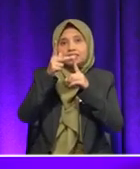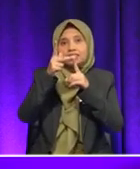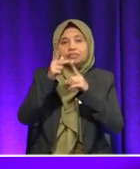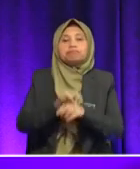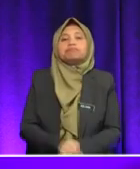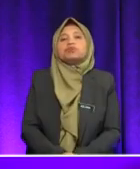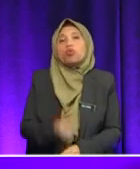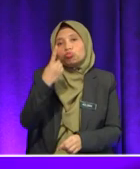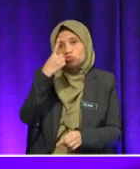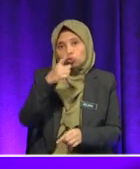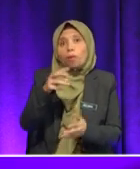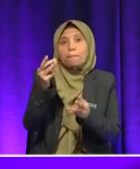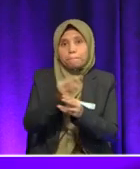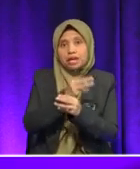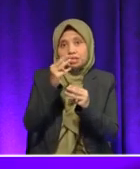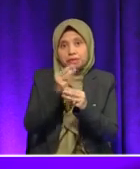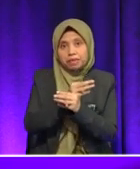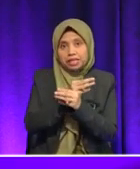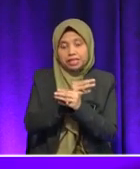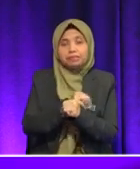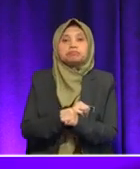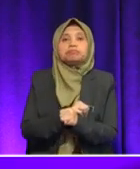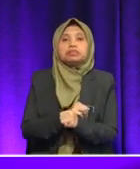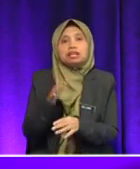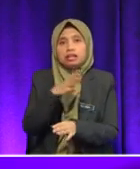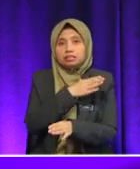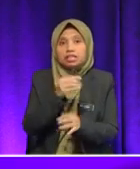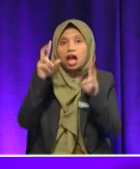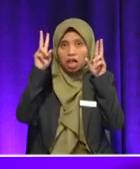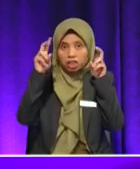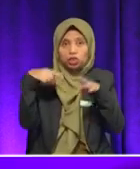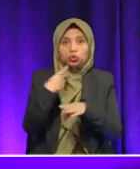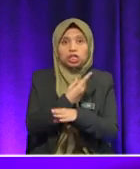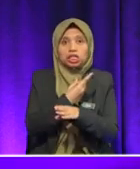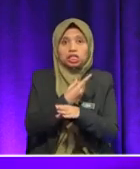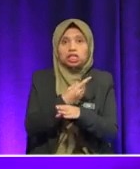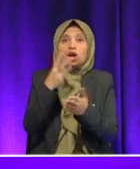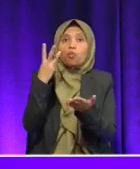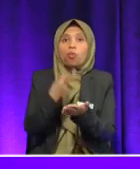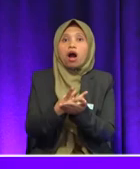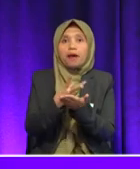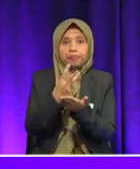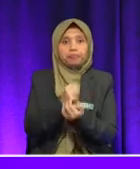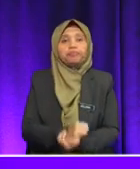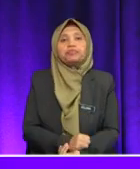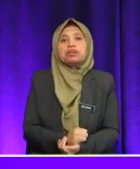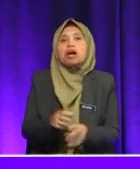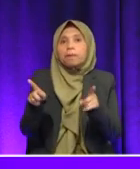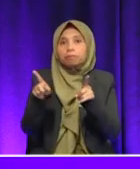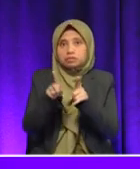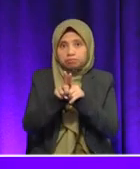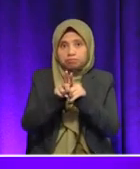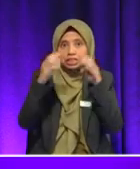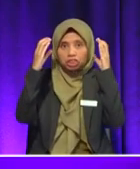bagi mata pelajaran Pendidikan khas matematika dan tajuk kita mata uang bersama kita juga